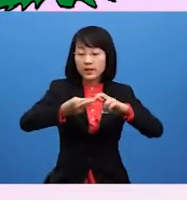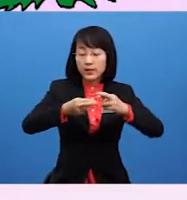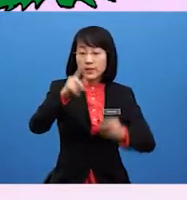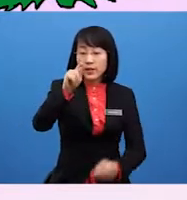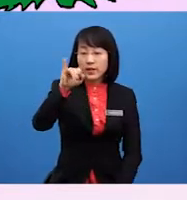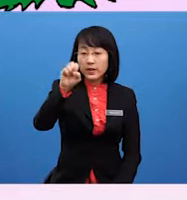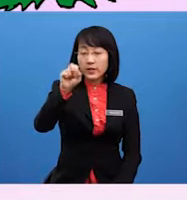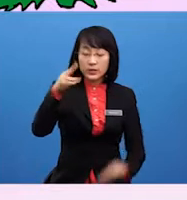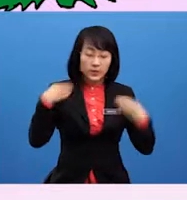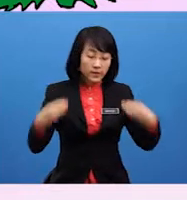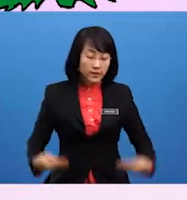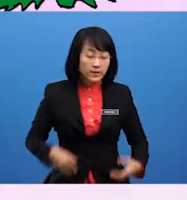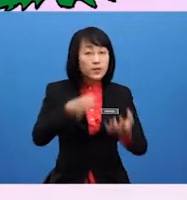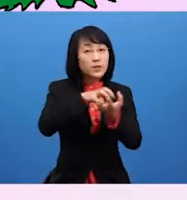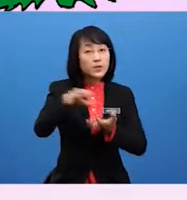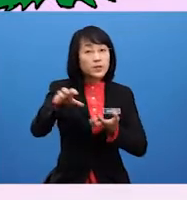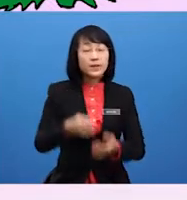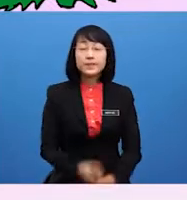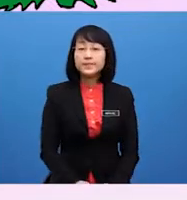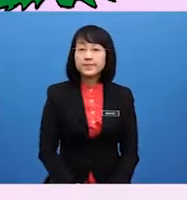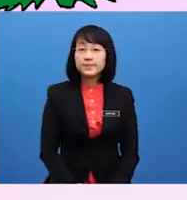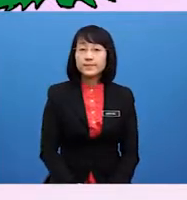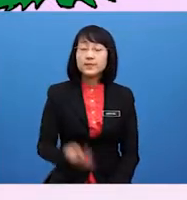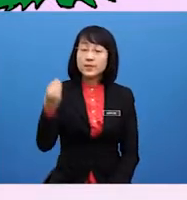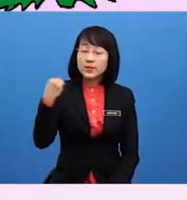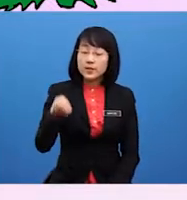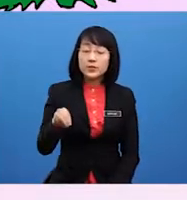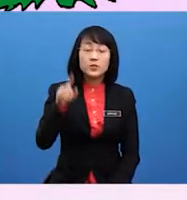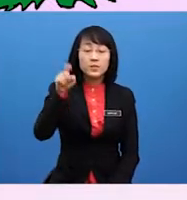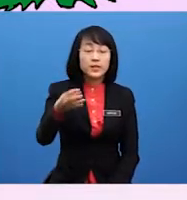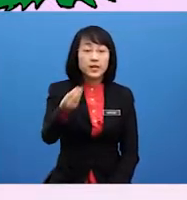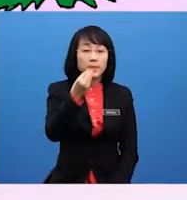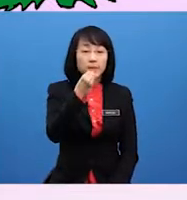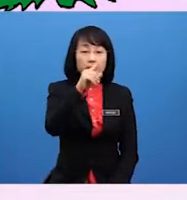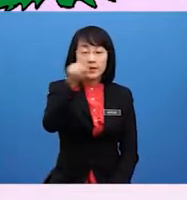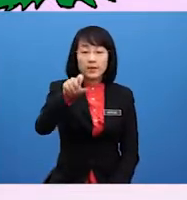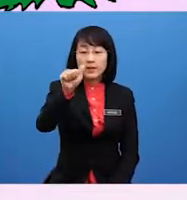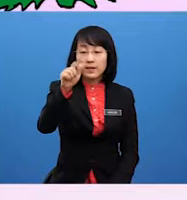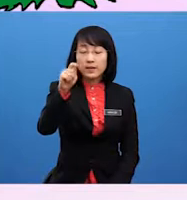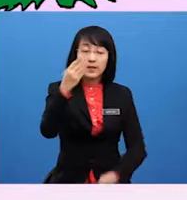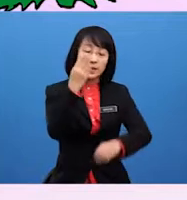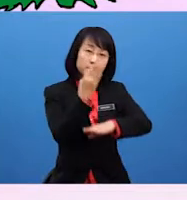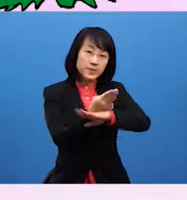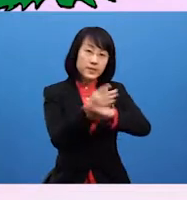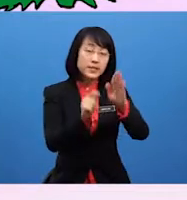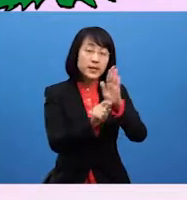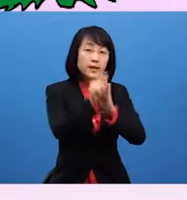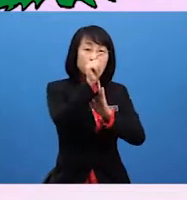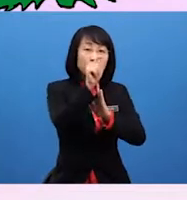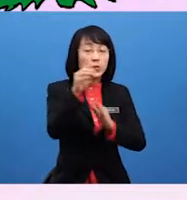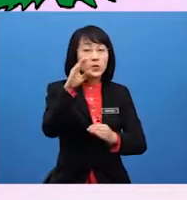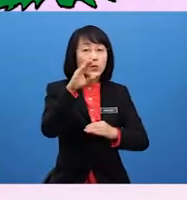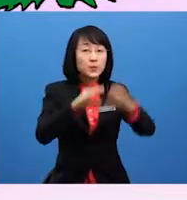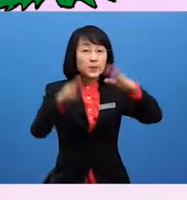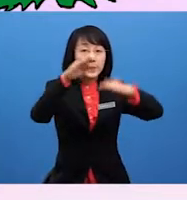telah rosak. Mereka juga perlu mengambil zat besi yang tinggi bagi membina semula